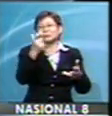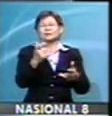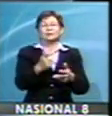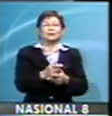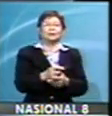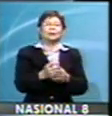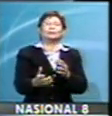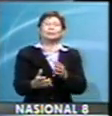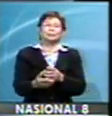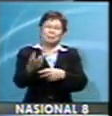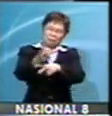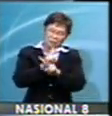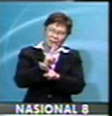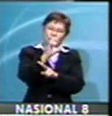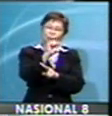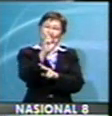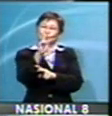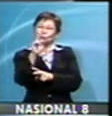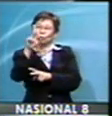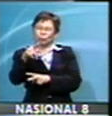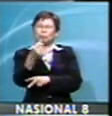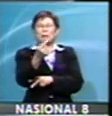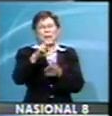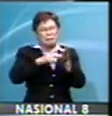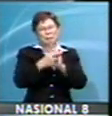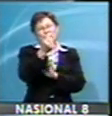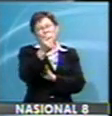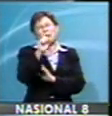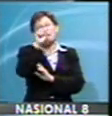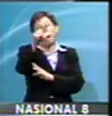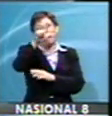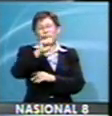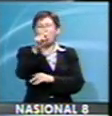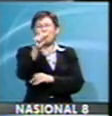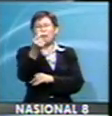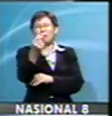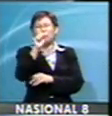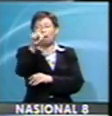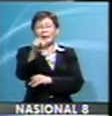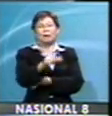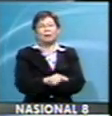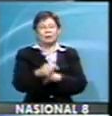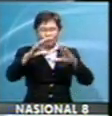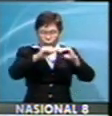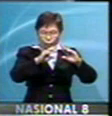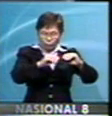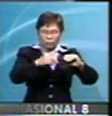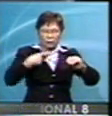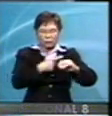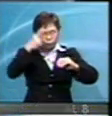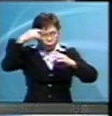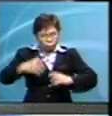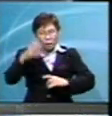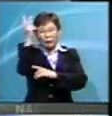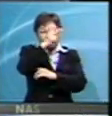sukup maknanya kosnya adalah agak tinggi dan dalam mesyuarat ini kita telah putuskan bahawa kerajaan